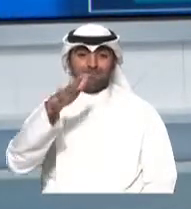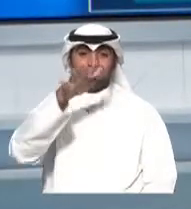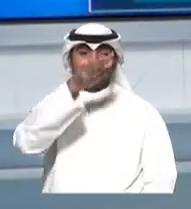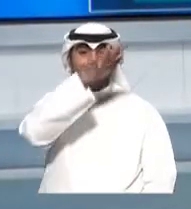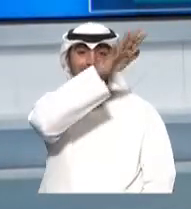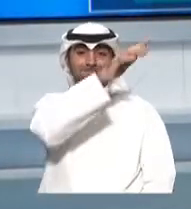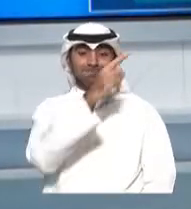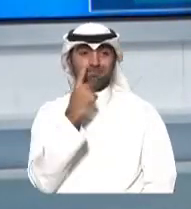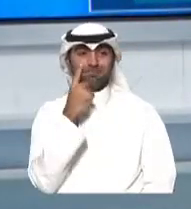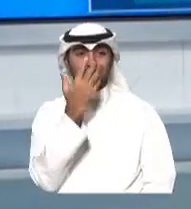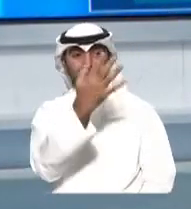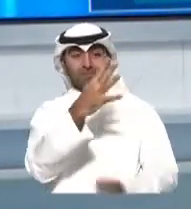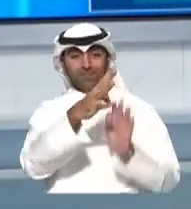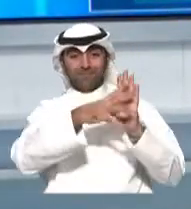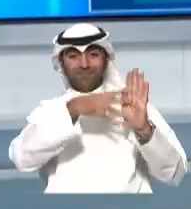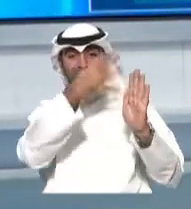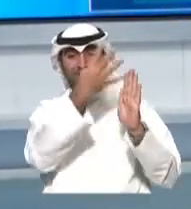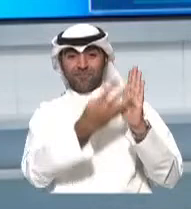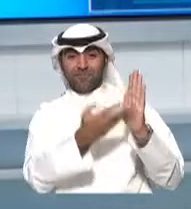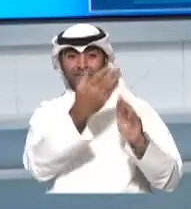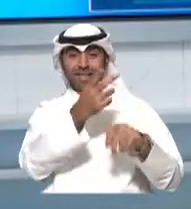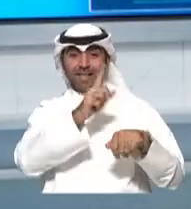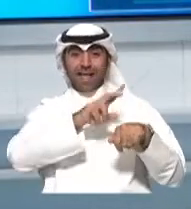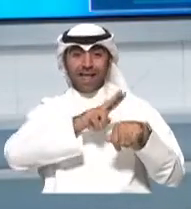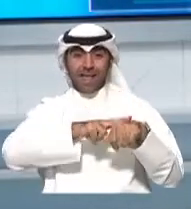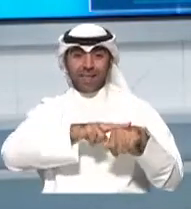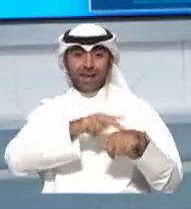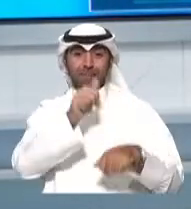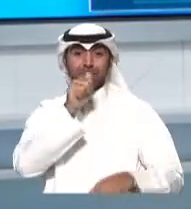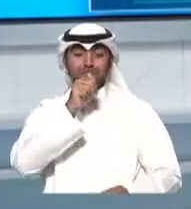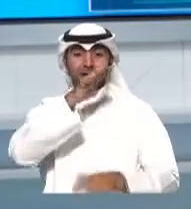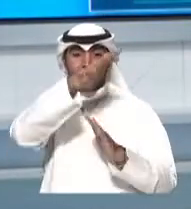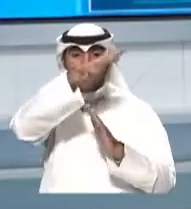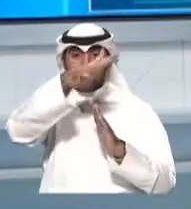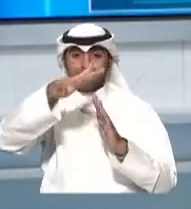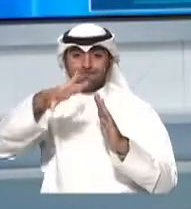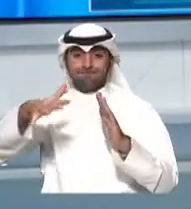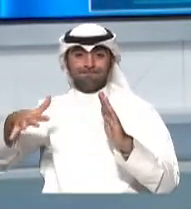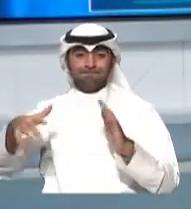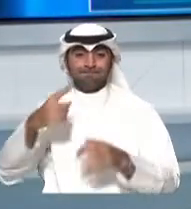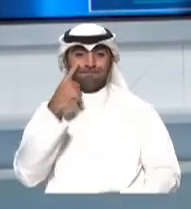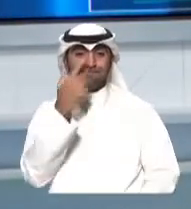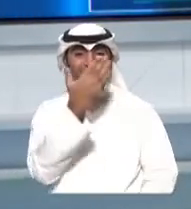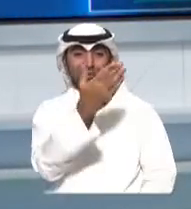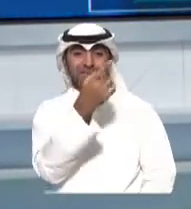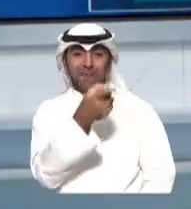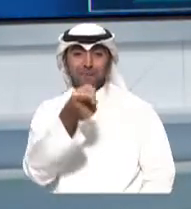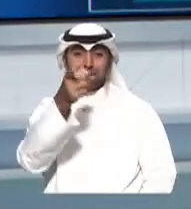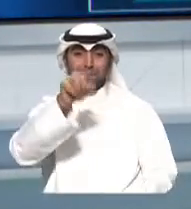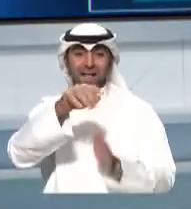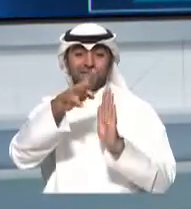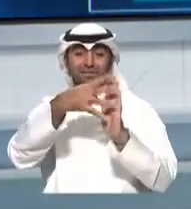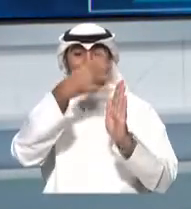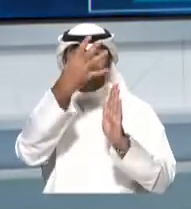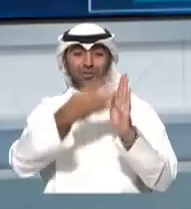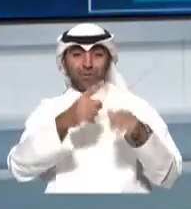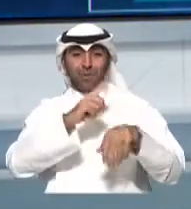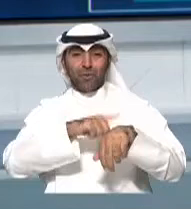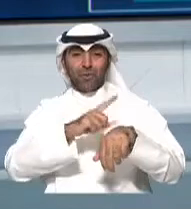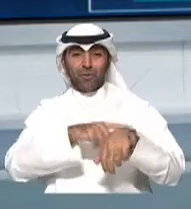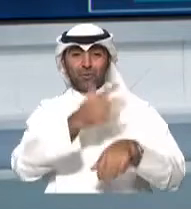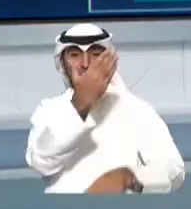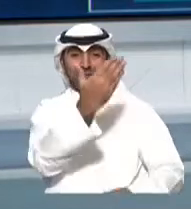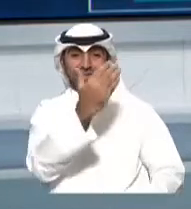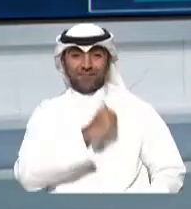الثاني الساعة 9:29 دقيقة مساء، والجزر الأول الساعة 12:35 دقيقة صباحا، والجزر الثاني الساعة 2:07